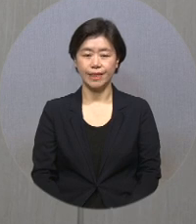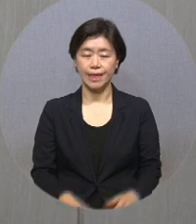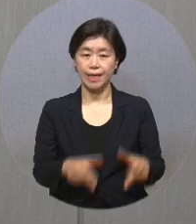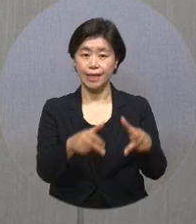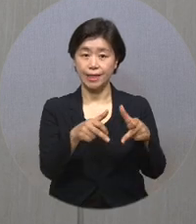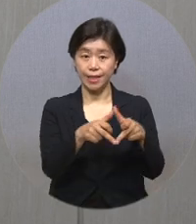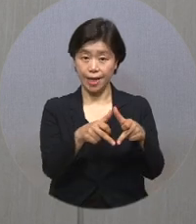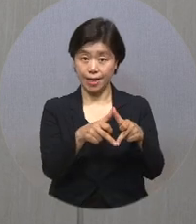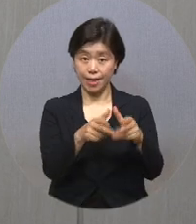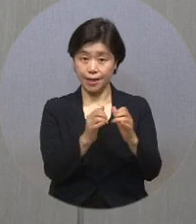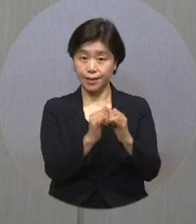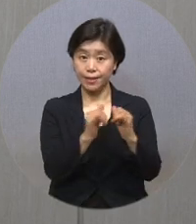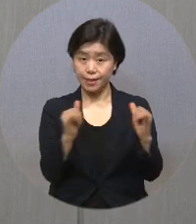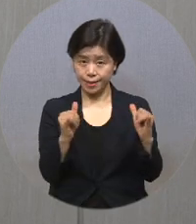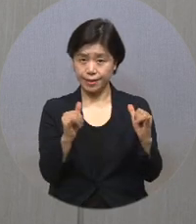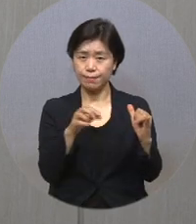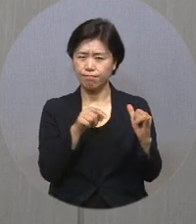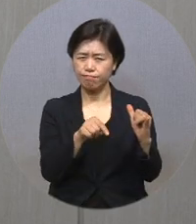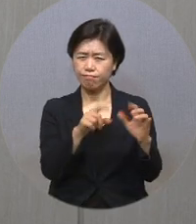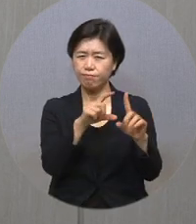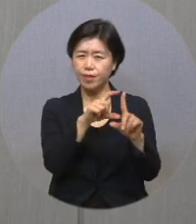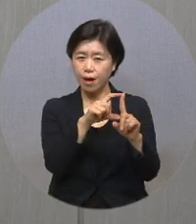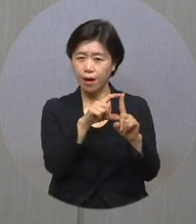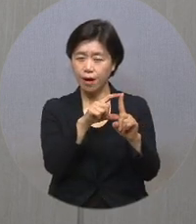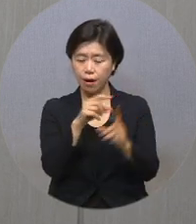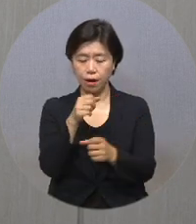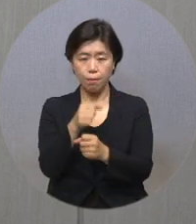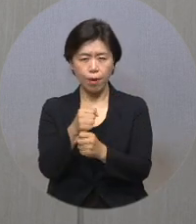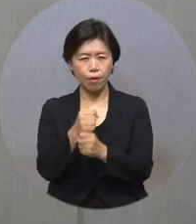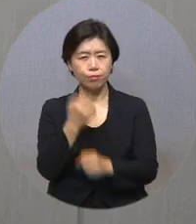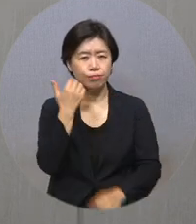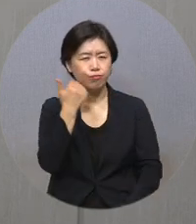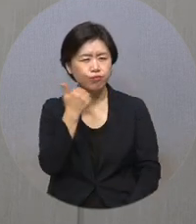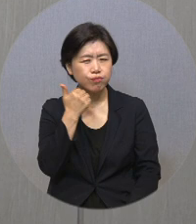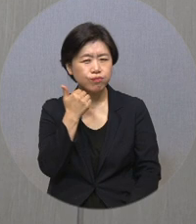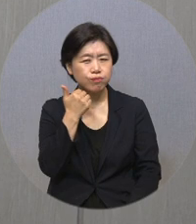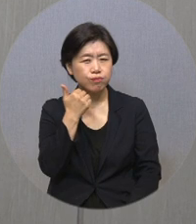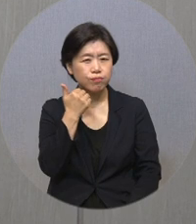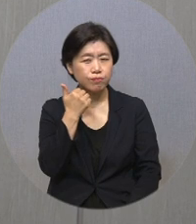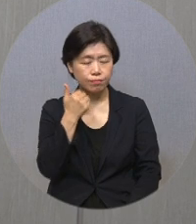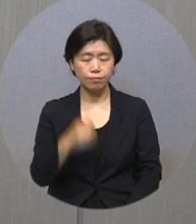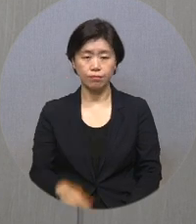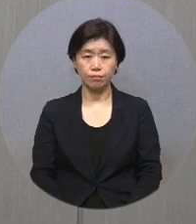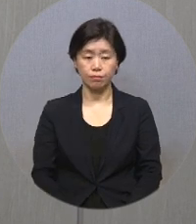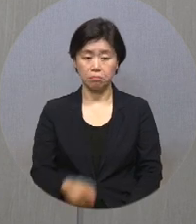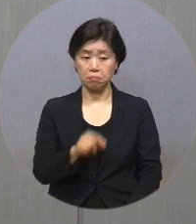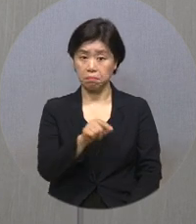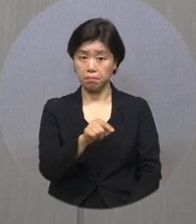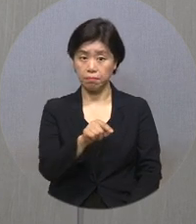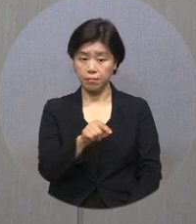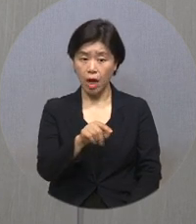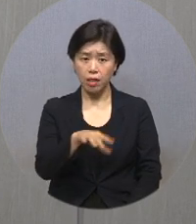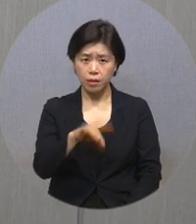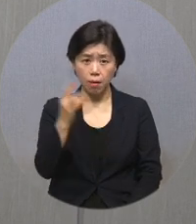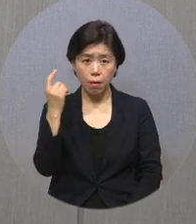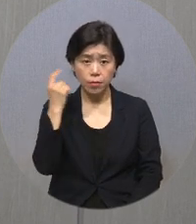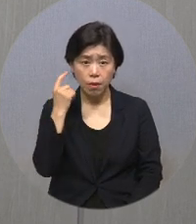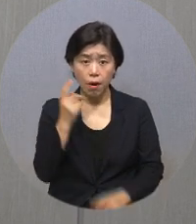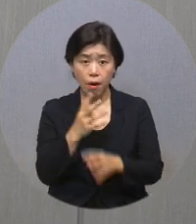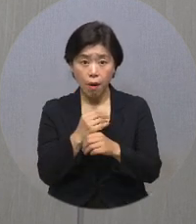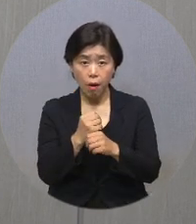당연히 단어를 누가 만들었을까요? 초등학교 때